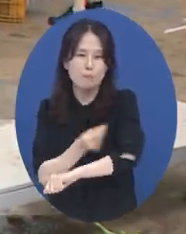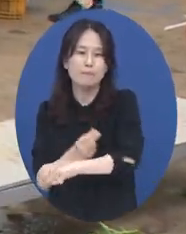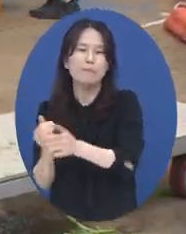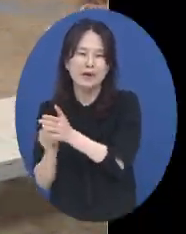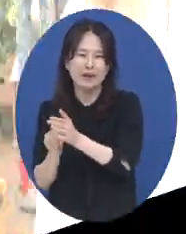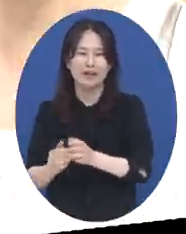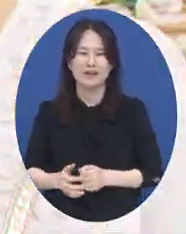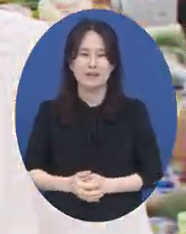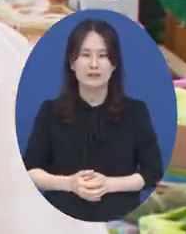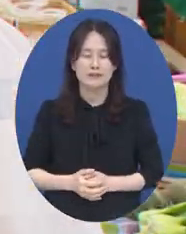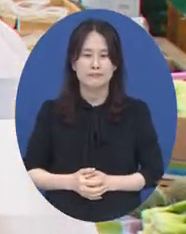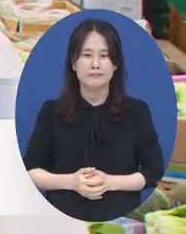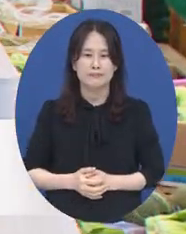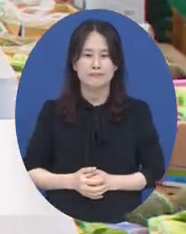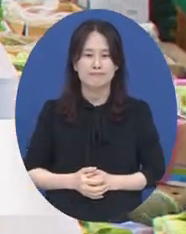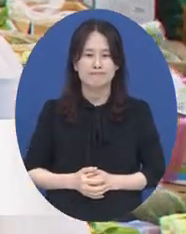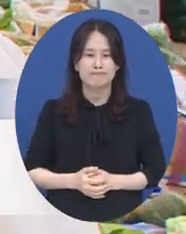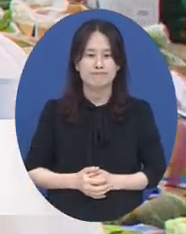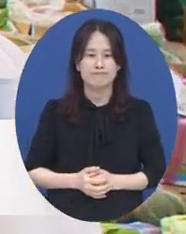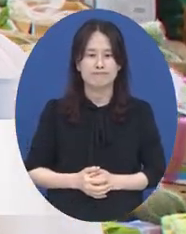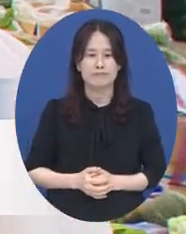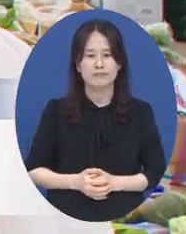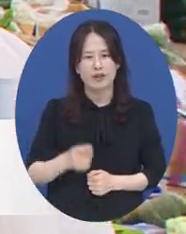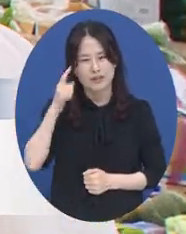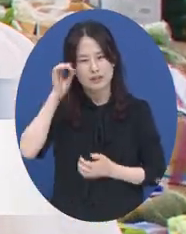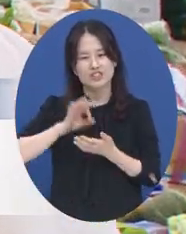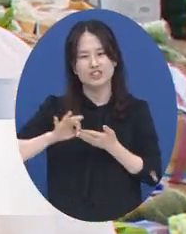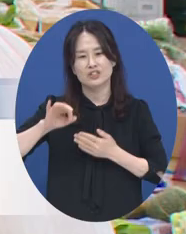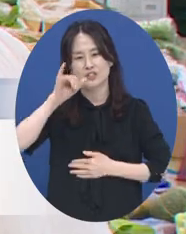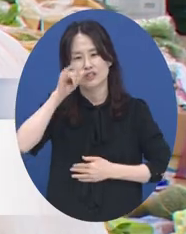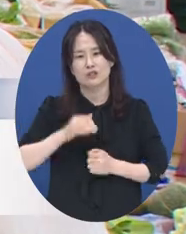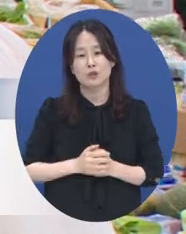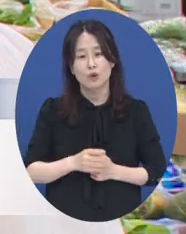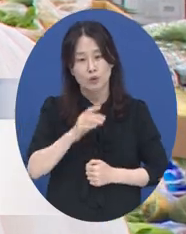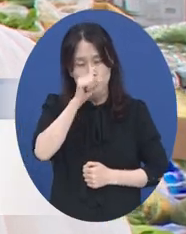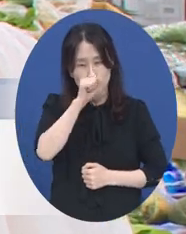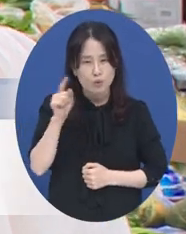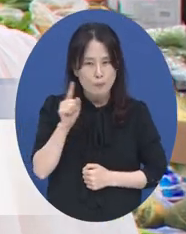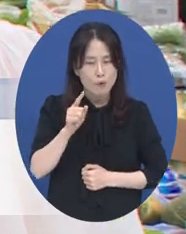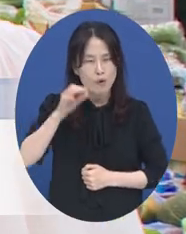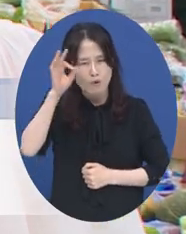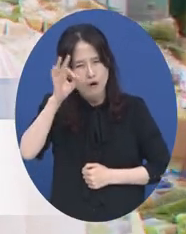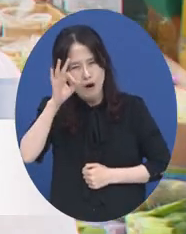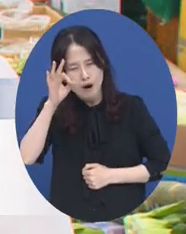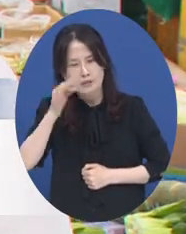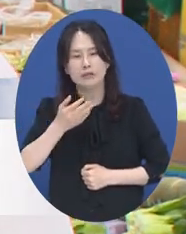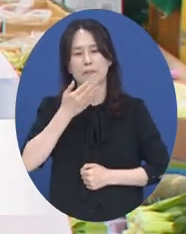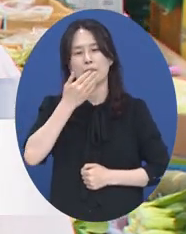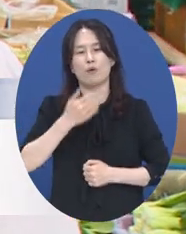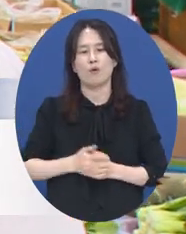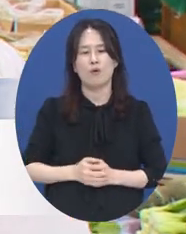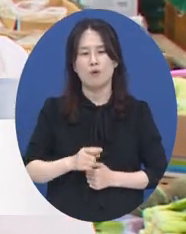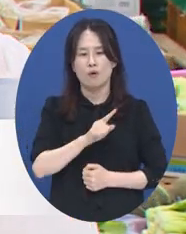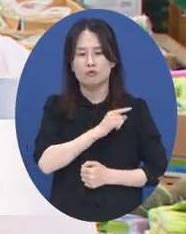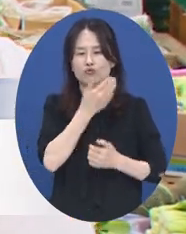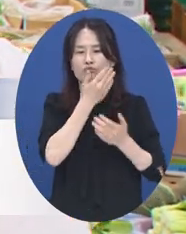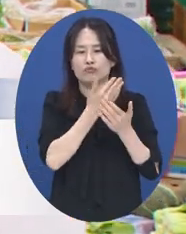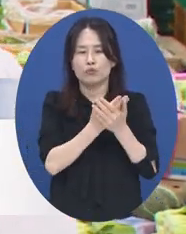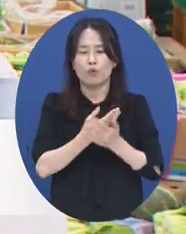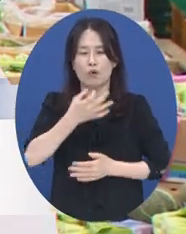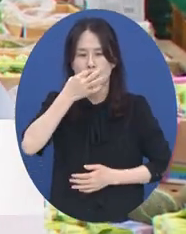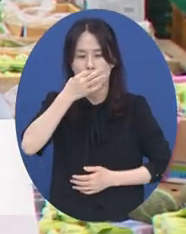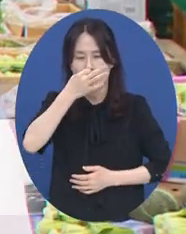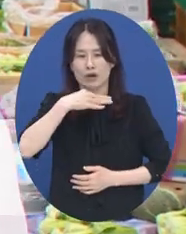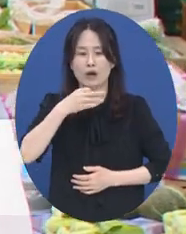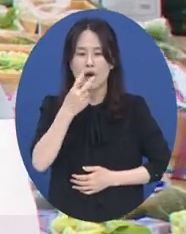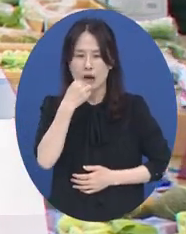맞았어요. 아무래도 신경 쓰이죠. 그렇게 해서 좋다는 거를 잴수 있으면 챙겨 먹죠. 그게 제일 중요하잖아요.